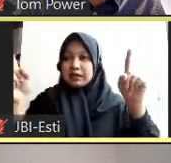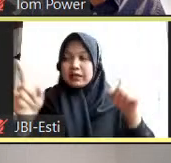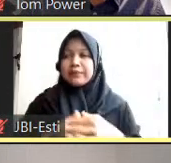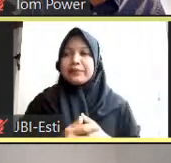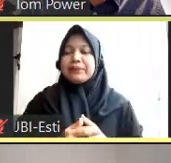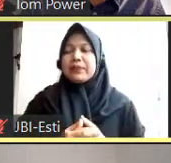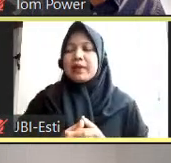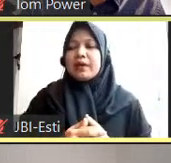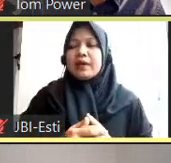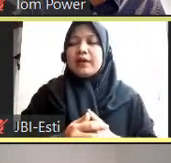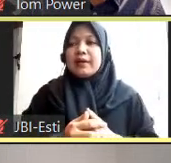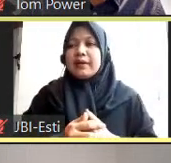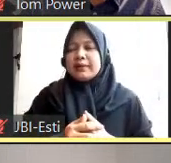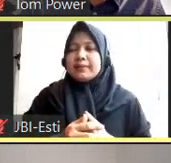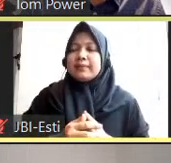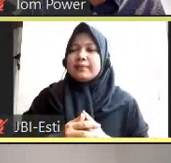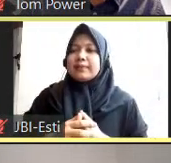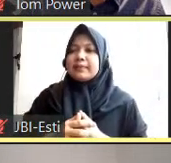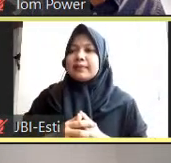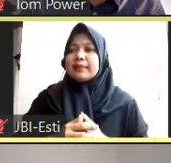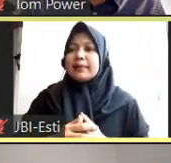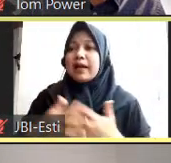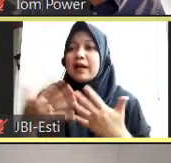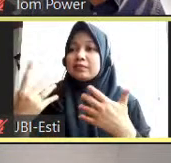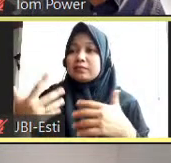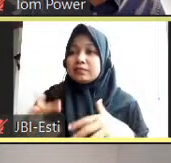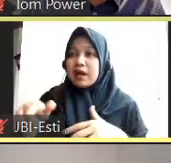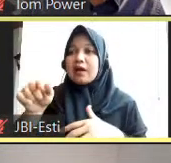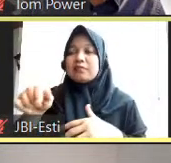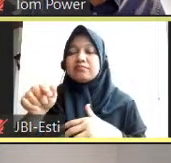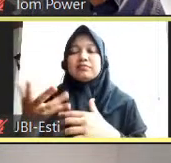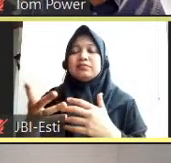mendorong bagaimana tagar-tagar ini kemudian menduduki peringkat teratas.